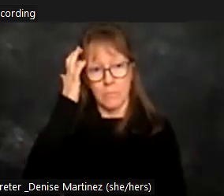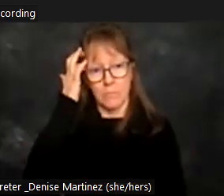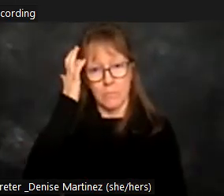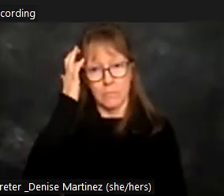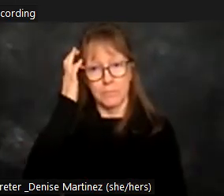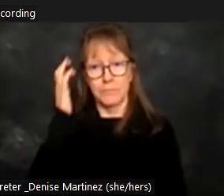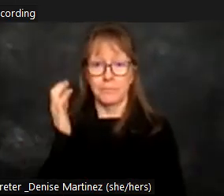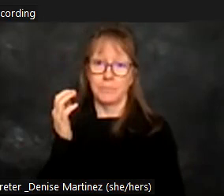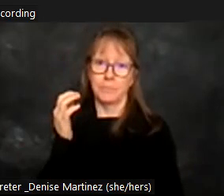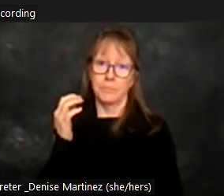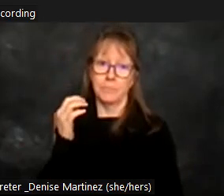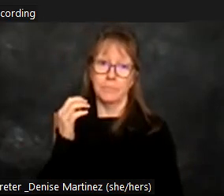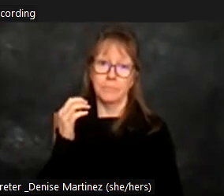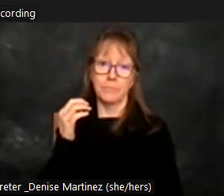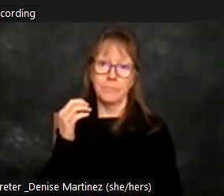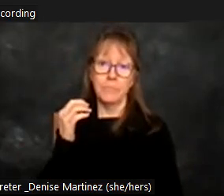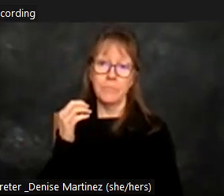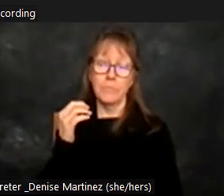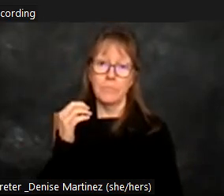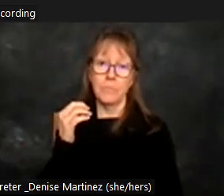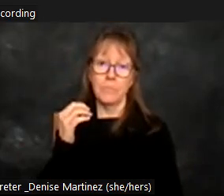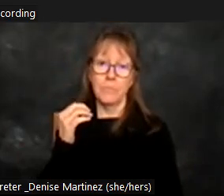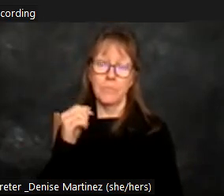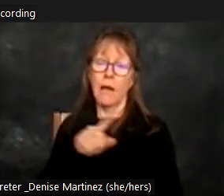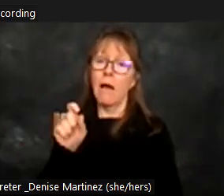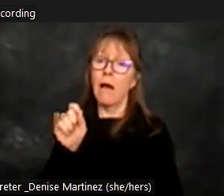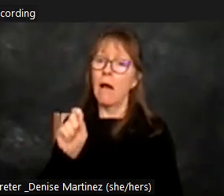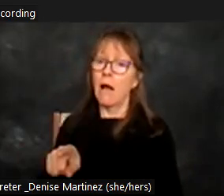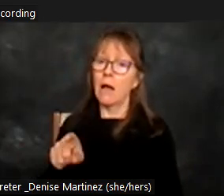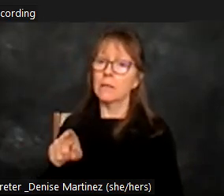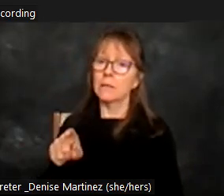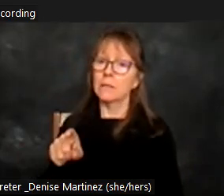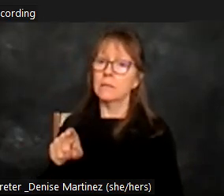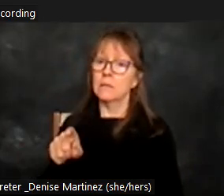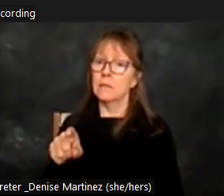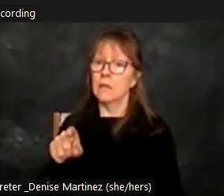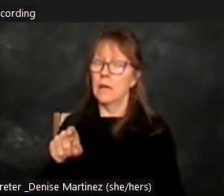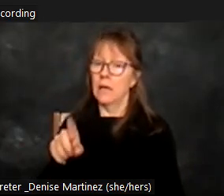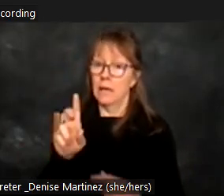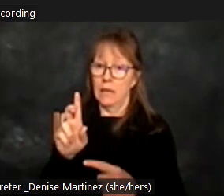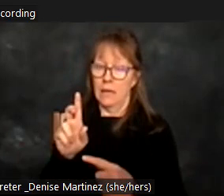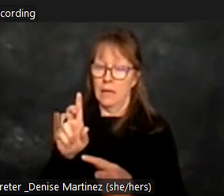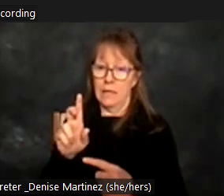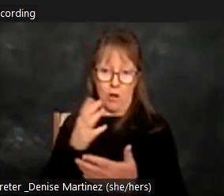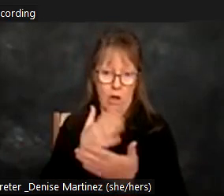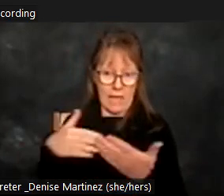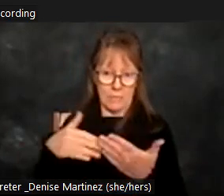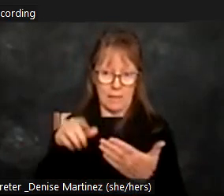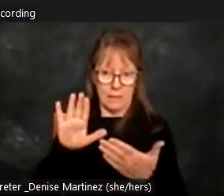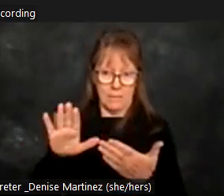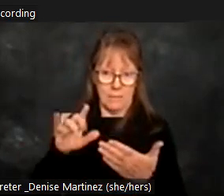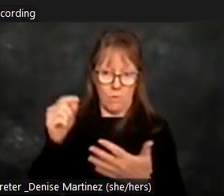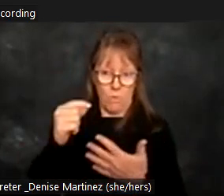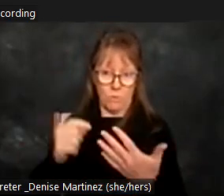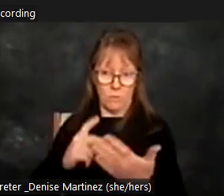Could we ask Mr. Dowd, are there aspects of that process that he would suggest? ce aspect dans le processus ça,